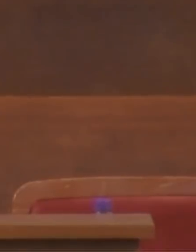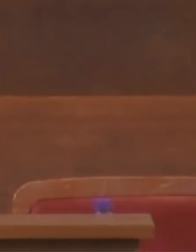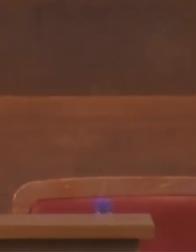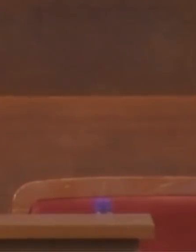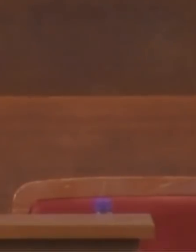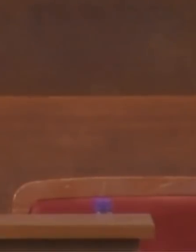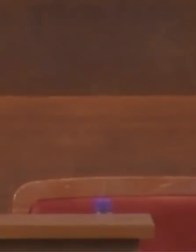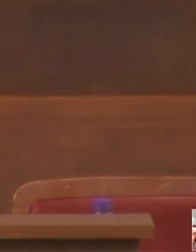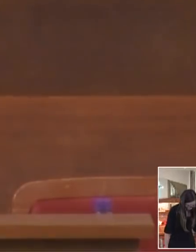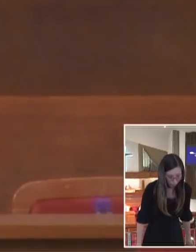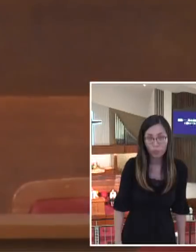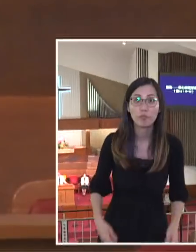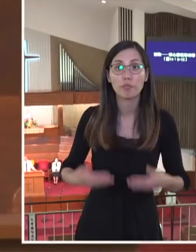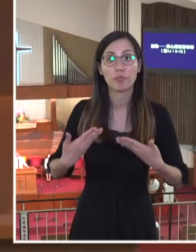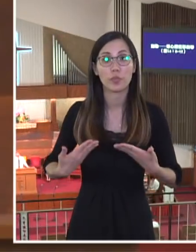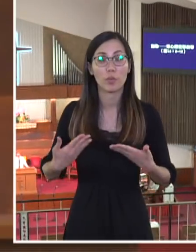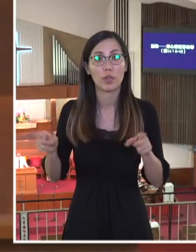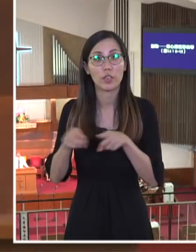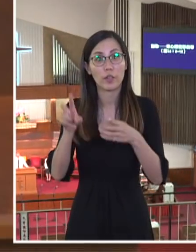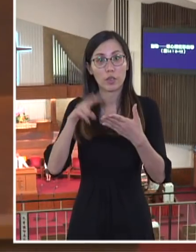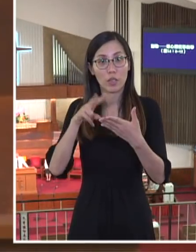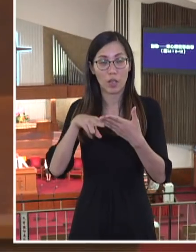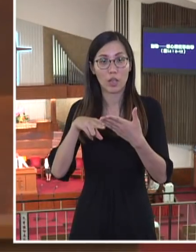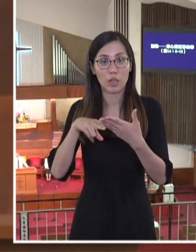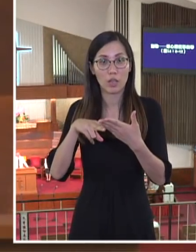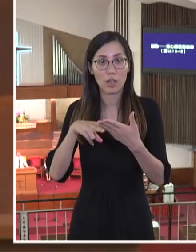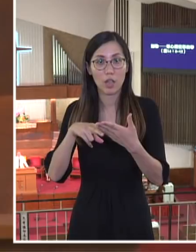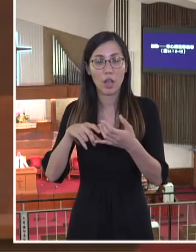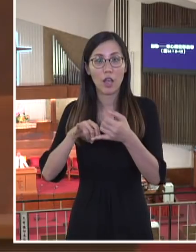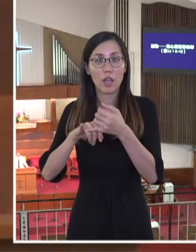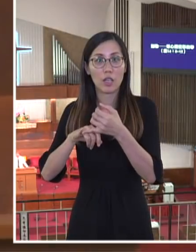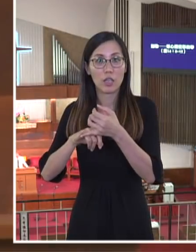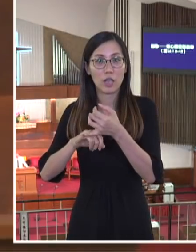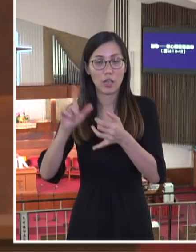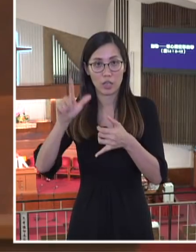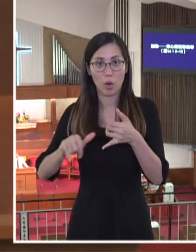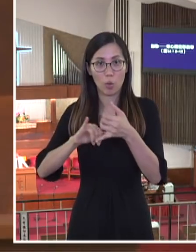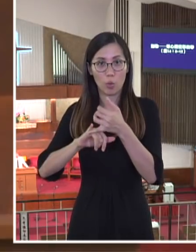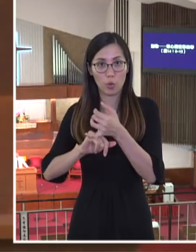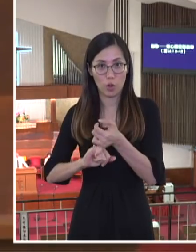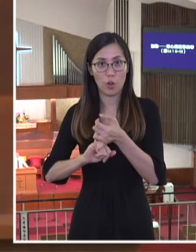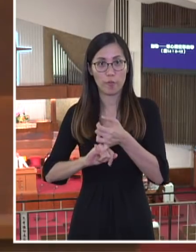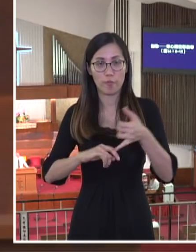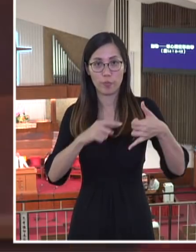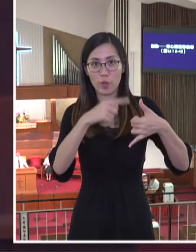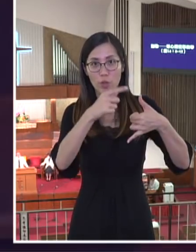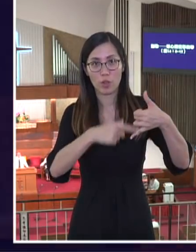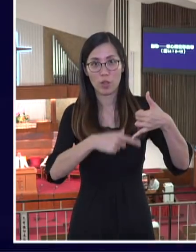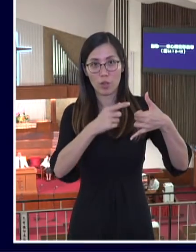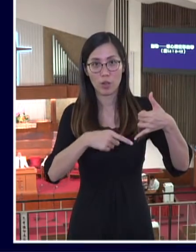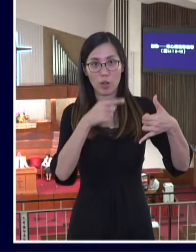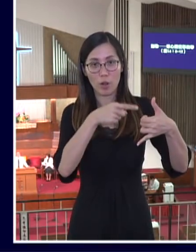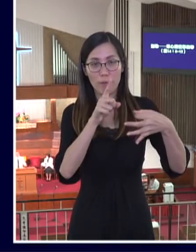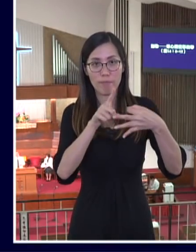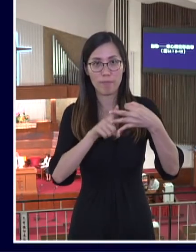今天我想和大家看舊約一位人物叫做迦勒。當然可能對我們很